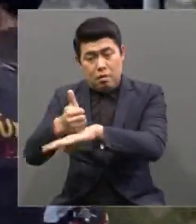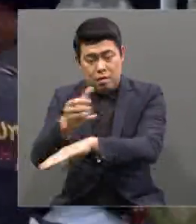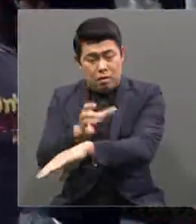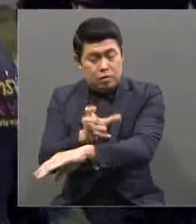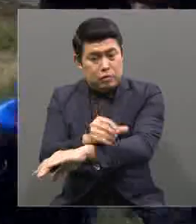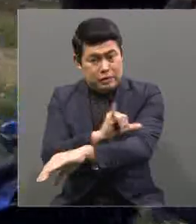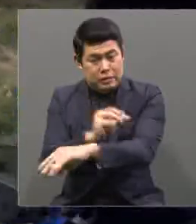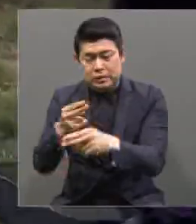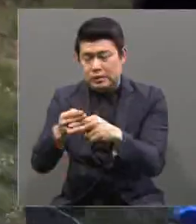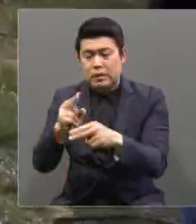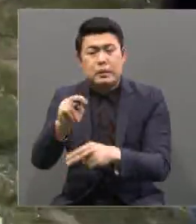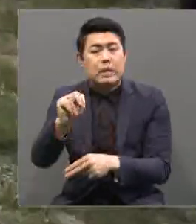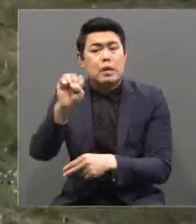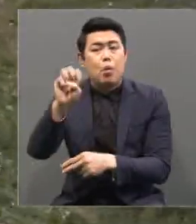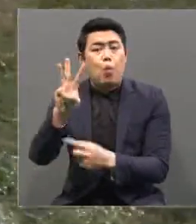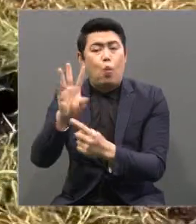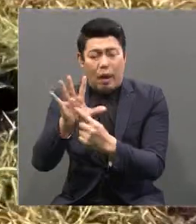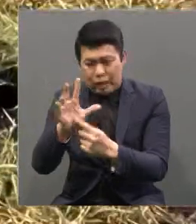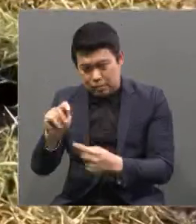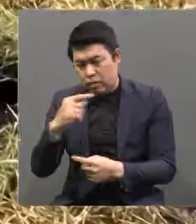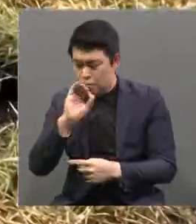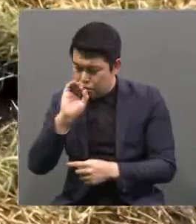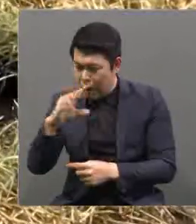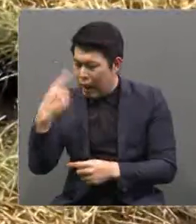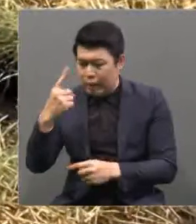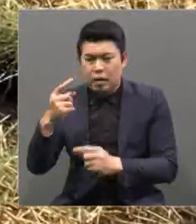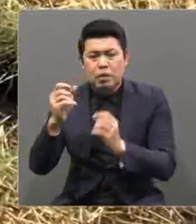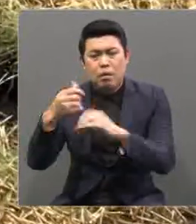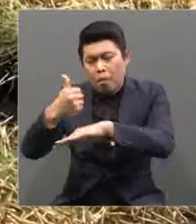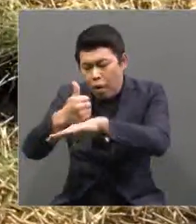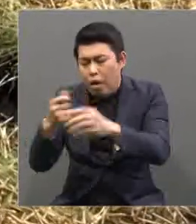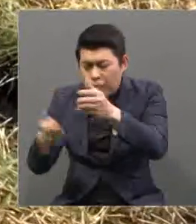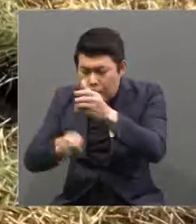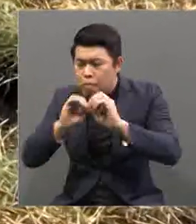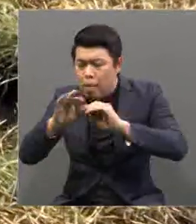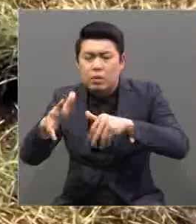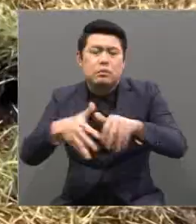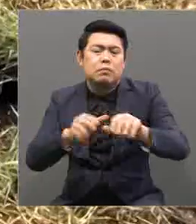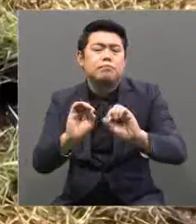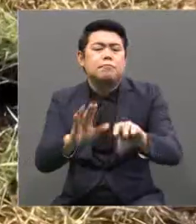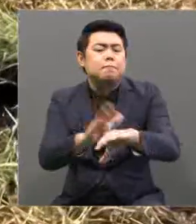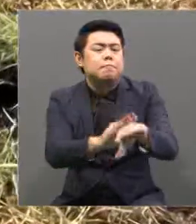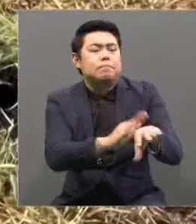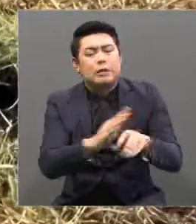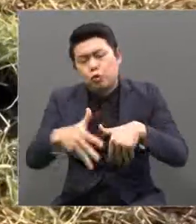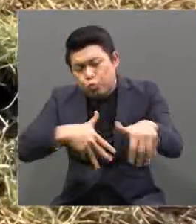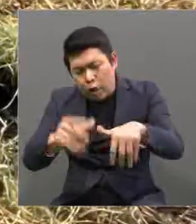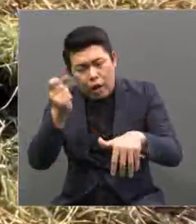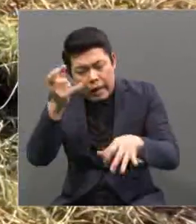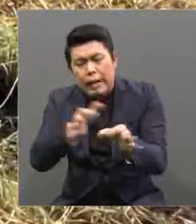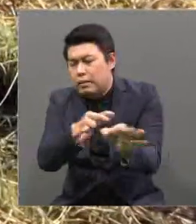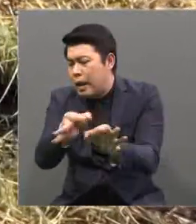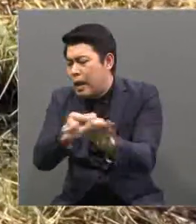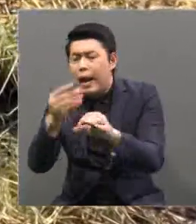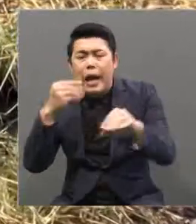ศรีอยุธยานายนิวัฒน์รุ่งสาครเองนะคะก็สั่งให้กำนันผู้ใหญ่บ้านเนี่ยไปประชาสัมพันธ์ทำความเข้าใจกับประชาชนในพื้นที่ที่อ